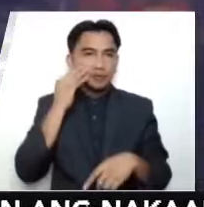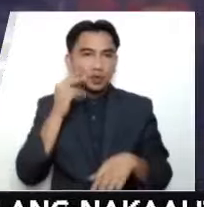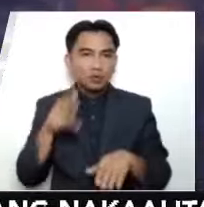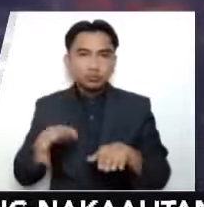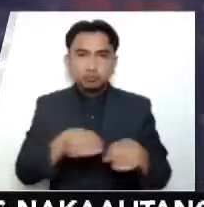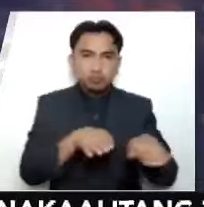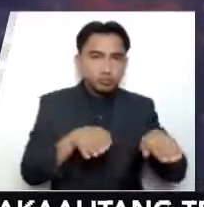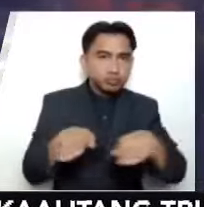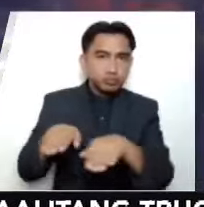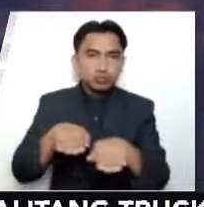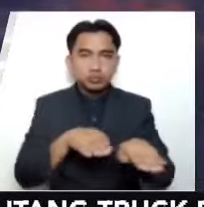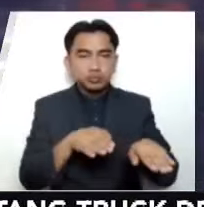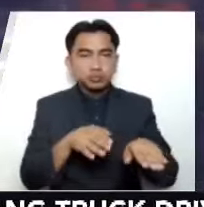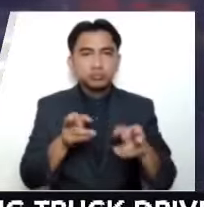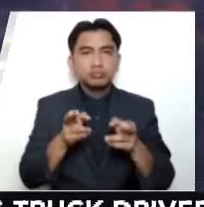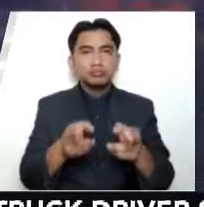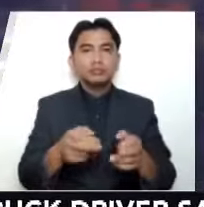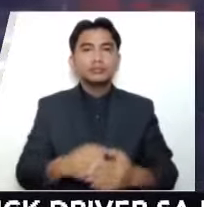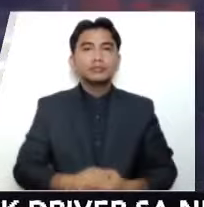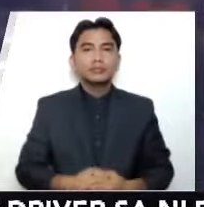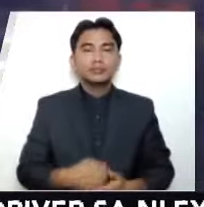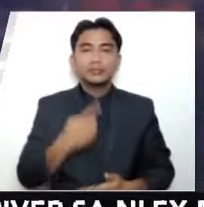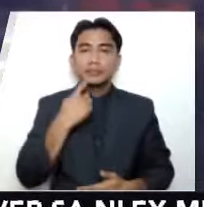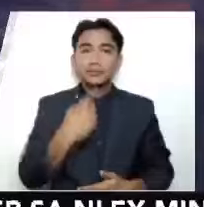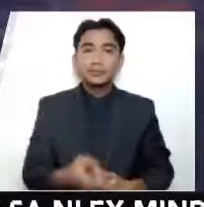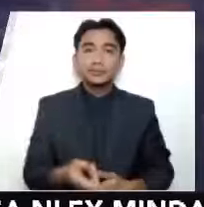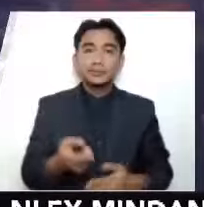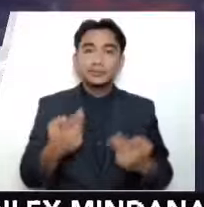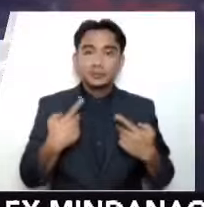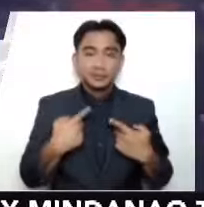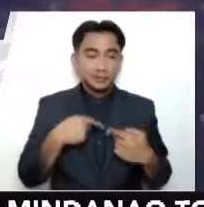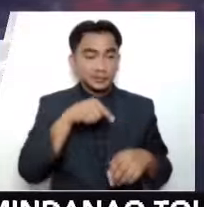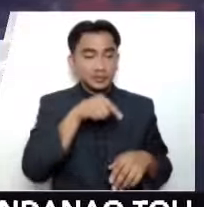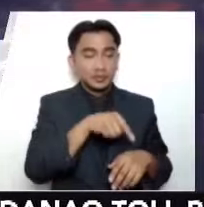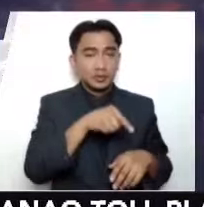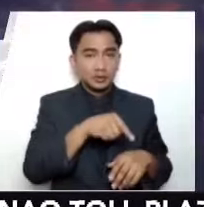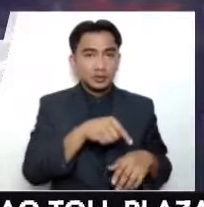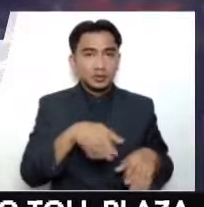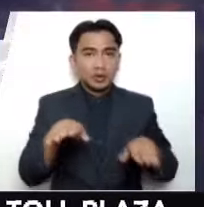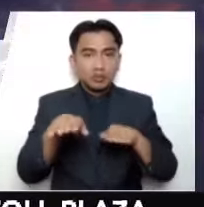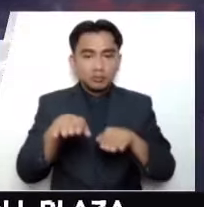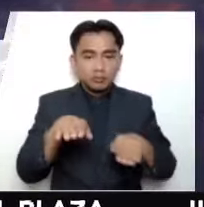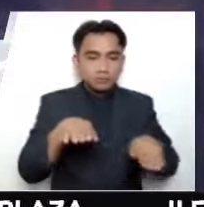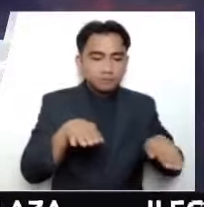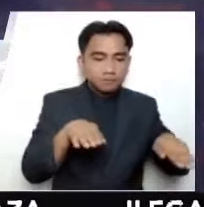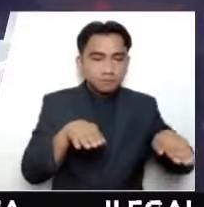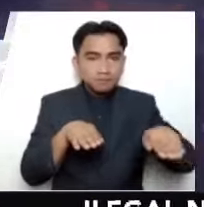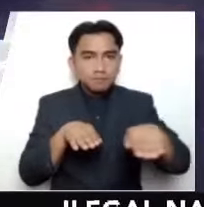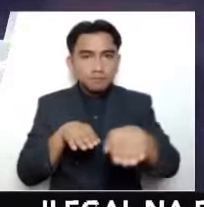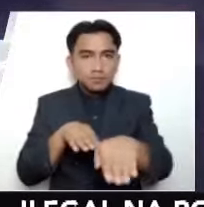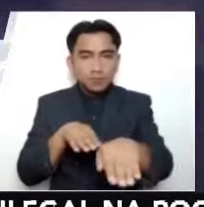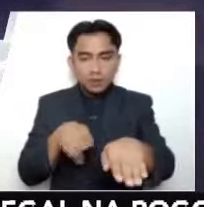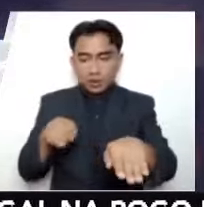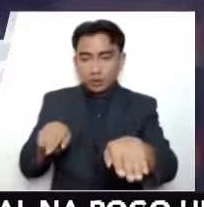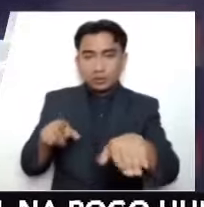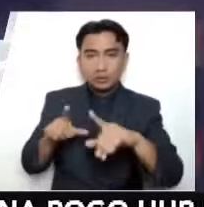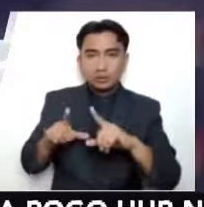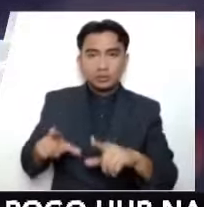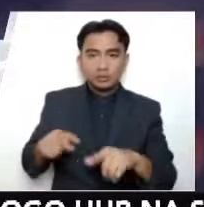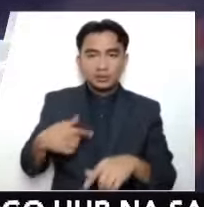nga pong victim ay nag-overtake at na ito nga suspect ay hindi siya natuwa.